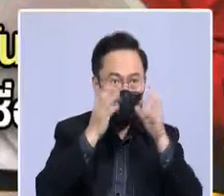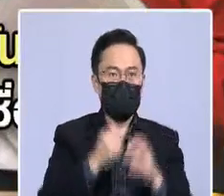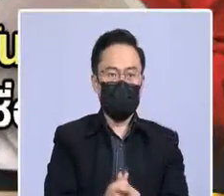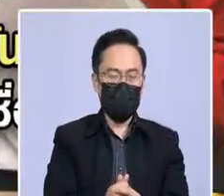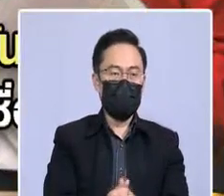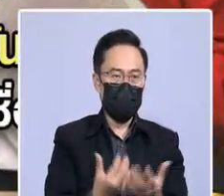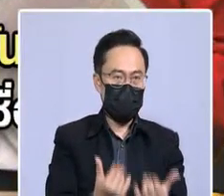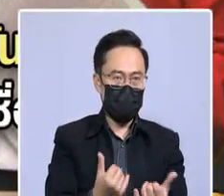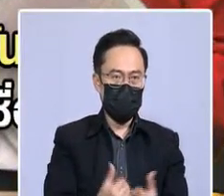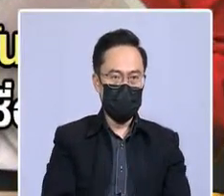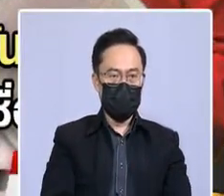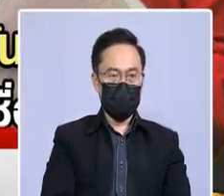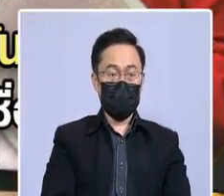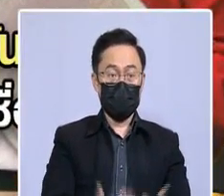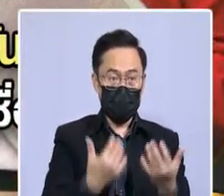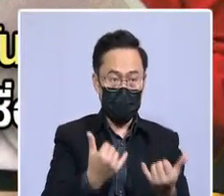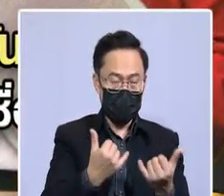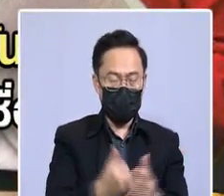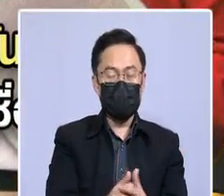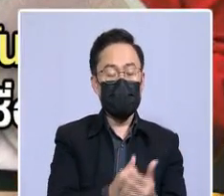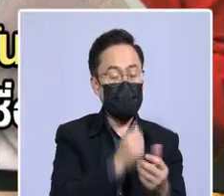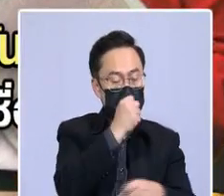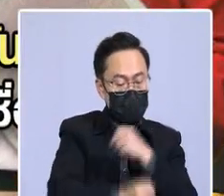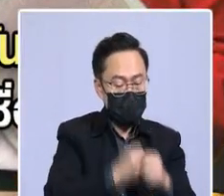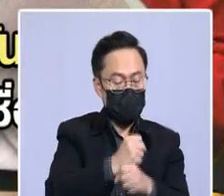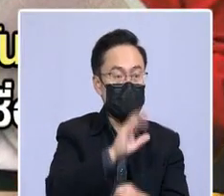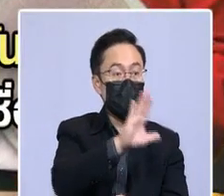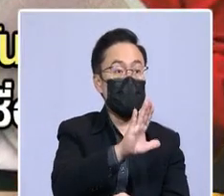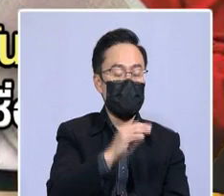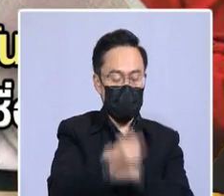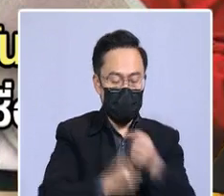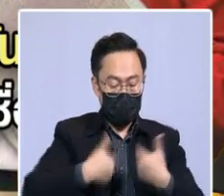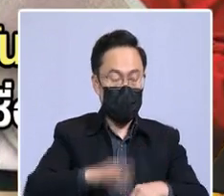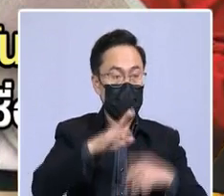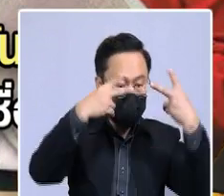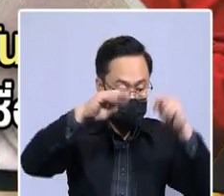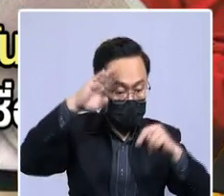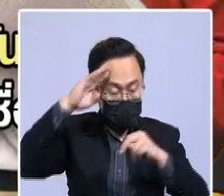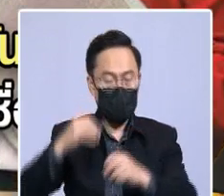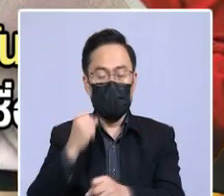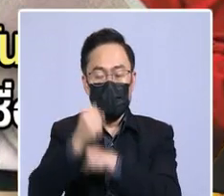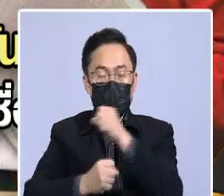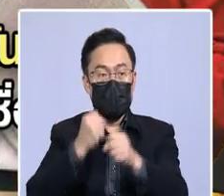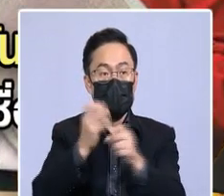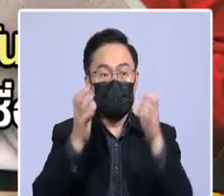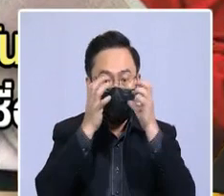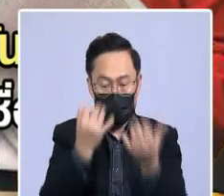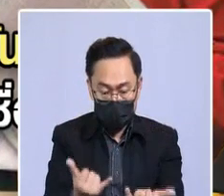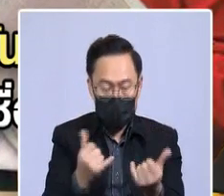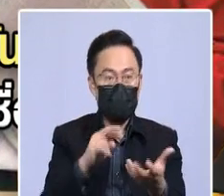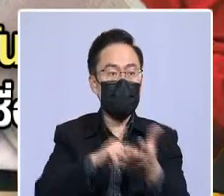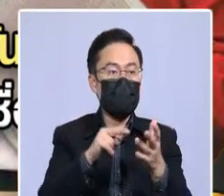งษ์กับปีมะเมียเพราะท่านนายกปีมะเมีย ค่ะ นะปีนี้เป็นปีที่สมพงษ์แล้วท่านจะต้องดูแลบ้านเมืองระยะ